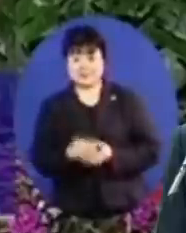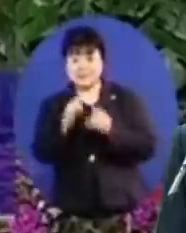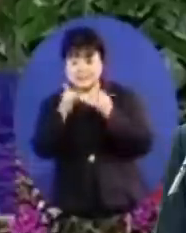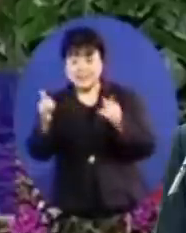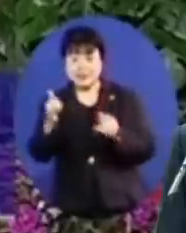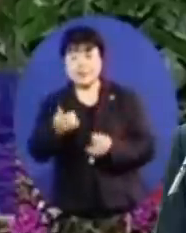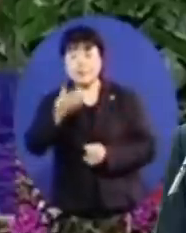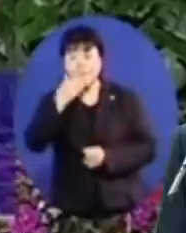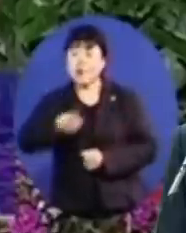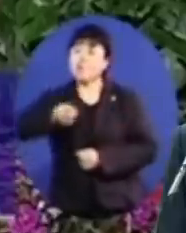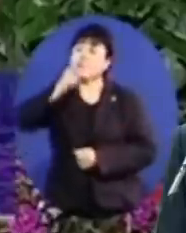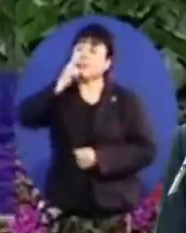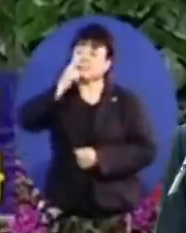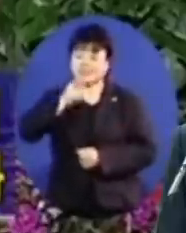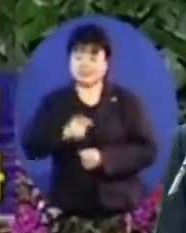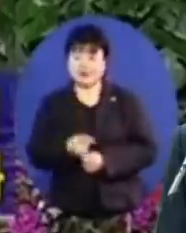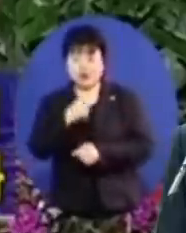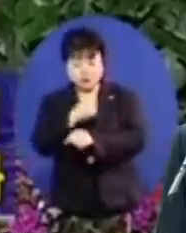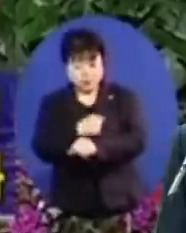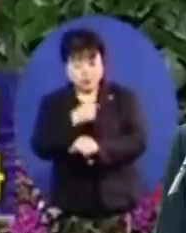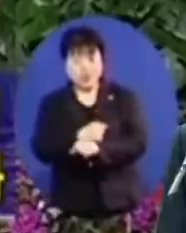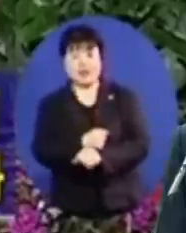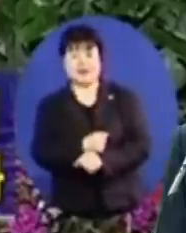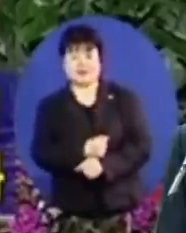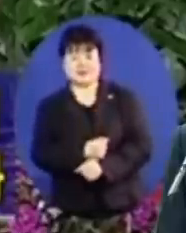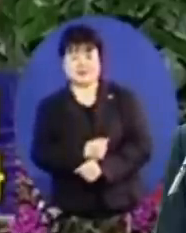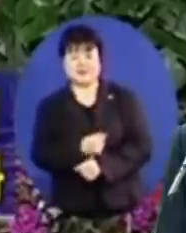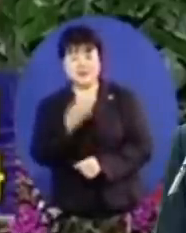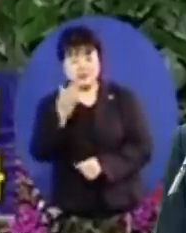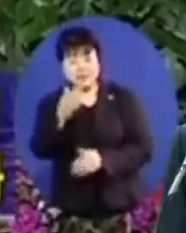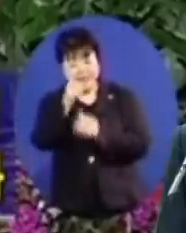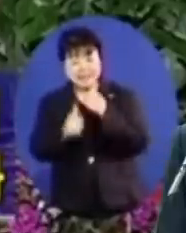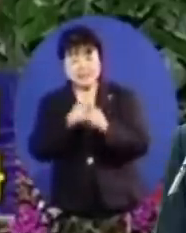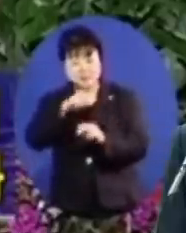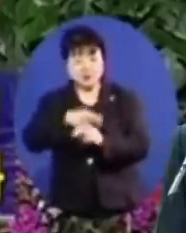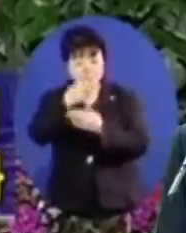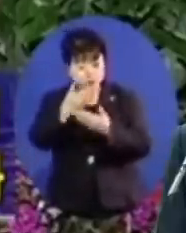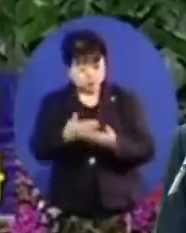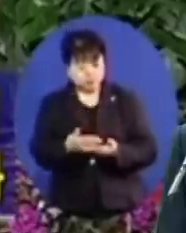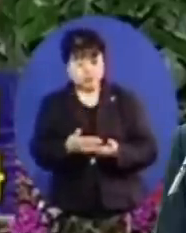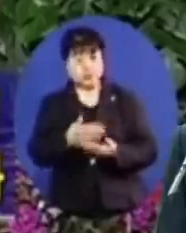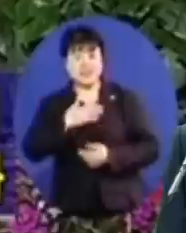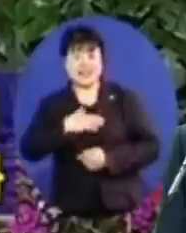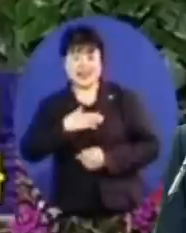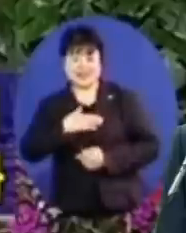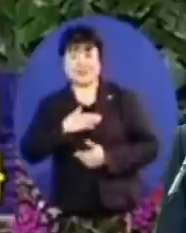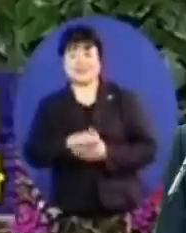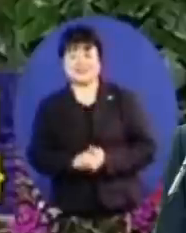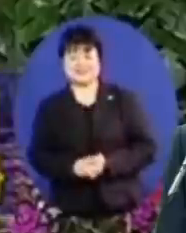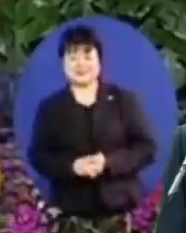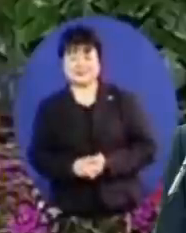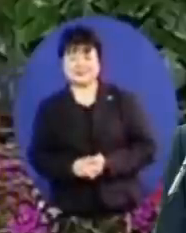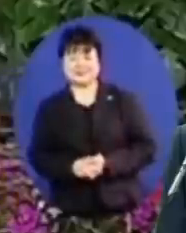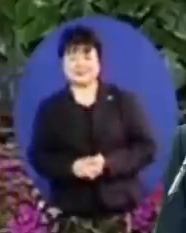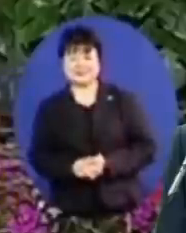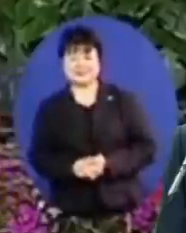사람마다 먹고 마시는 것과 수고함으로 낙을 누리는 그것이 하나님의 선물인 줄로 또한 알았도다.